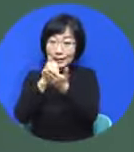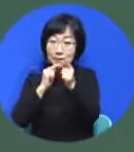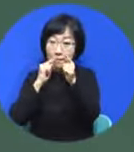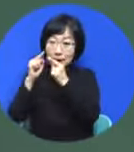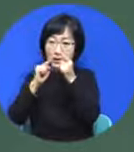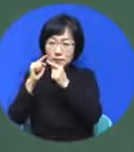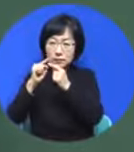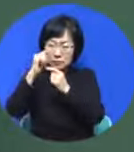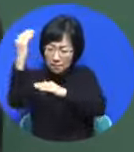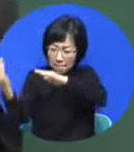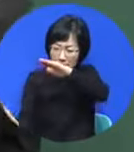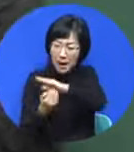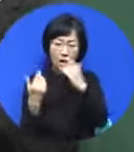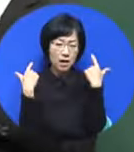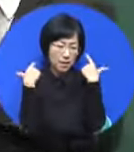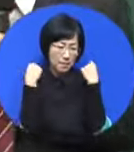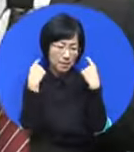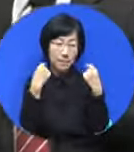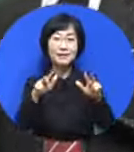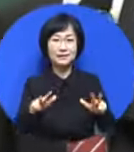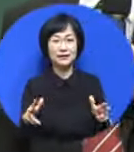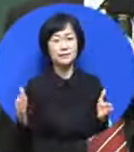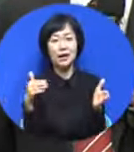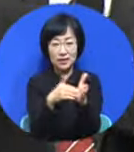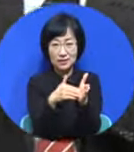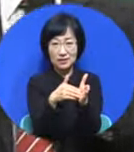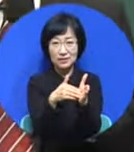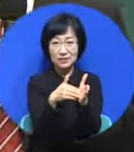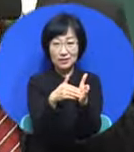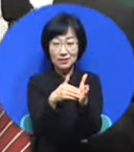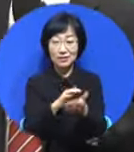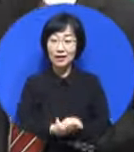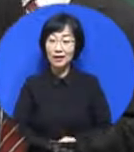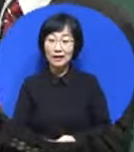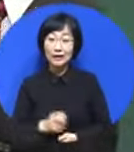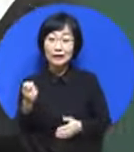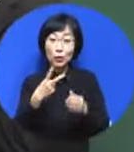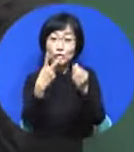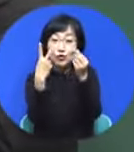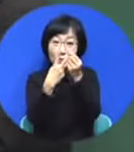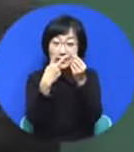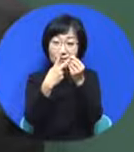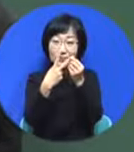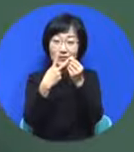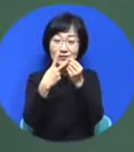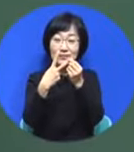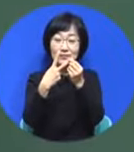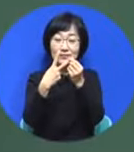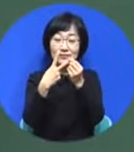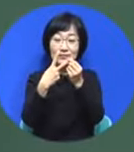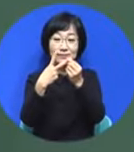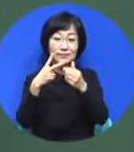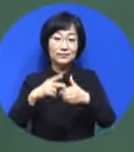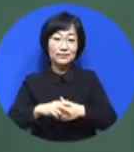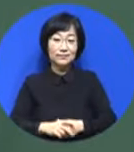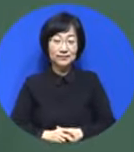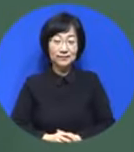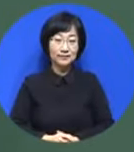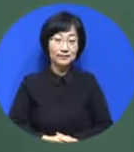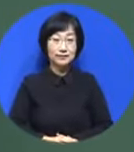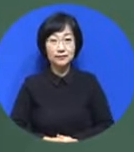가운데 두 번째로 여러분 먼저 깨달아야 될 게 있습니다. These words are still being fulfilled today, but the second thing that you need to realize is